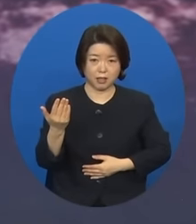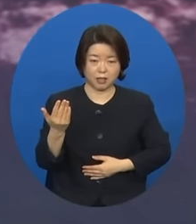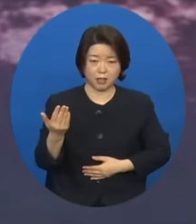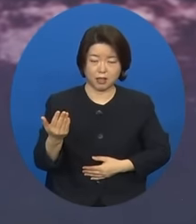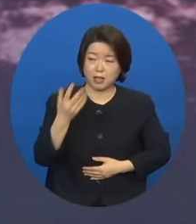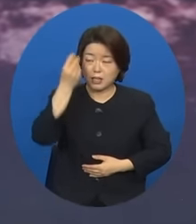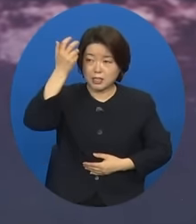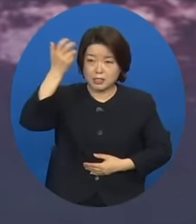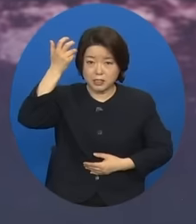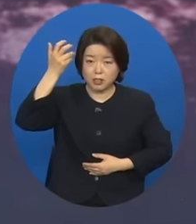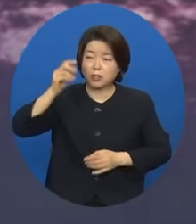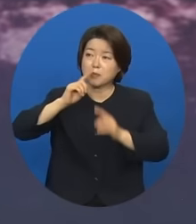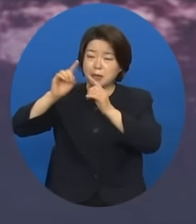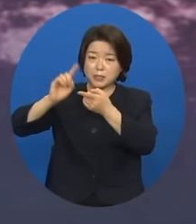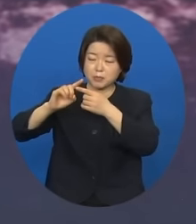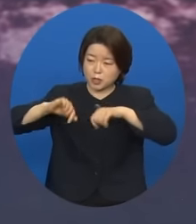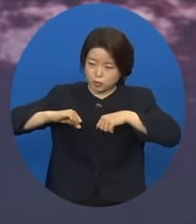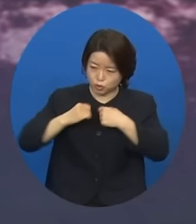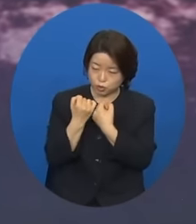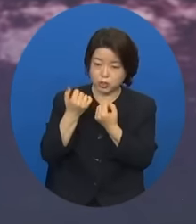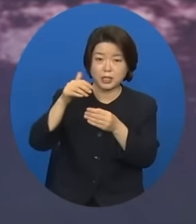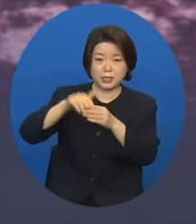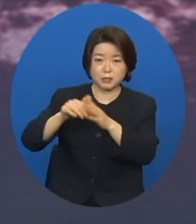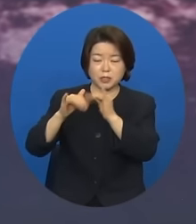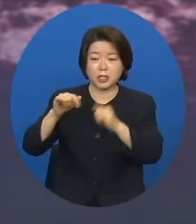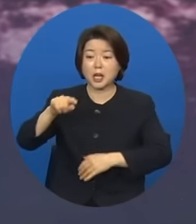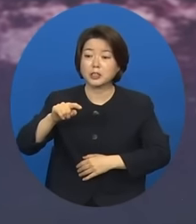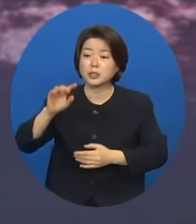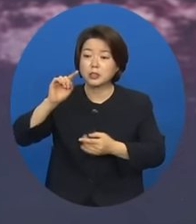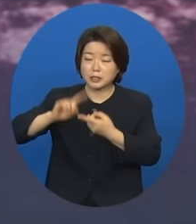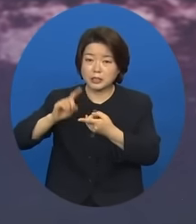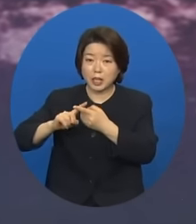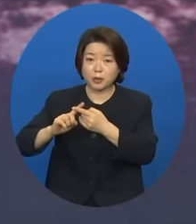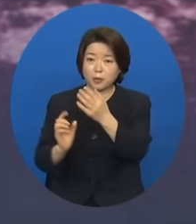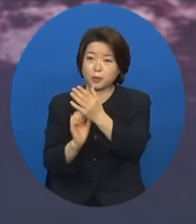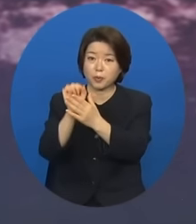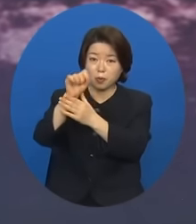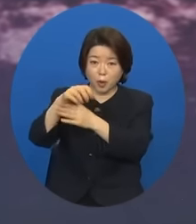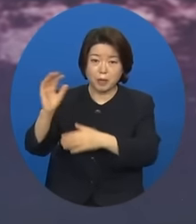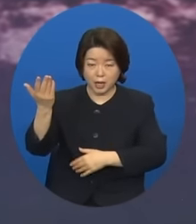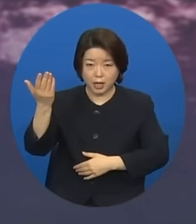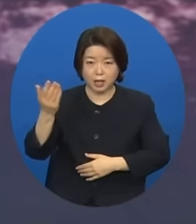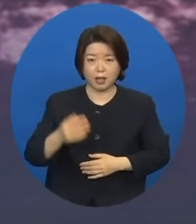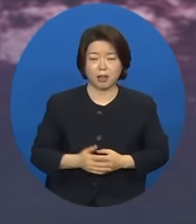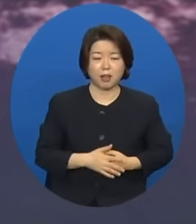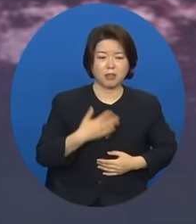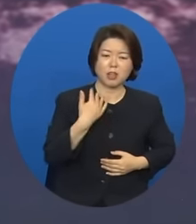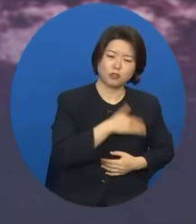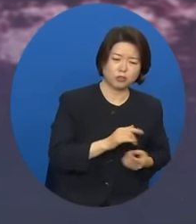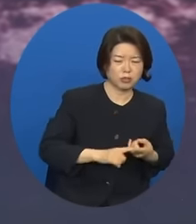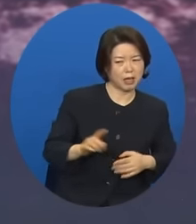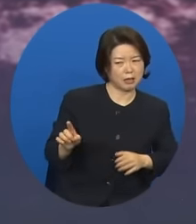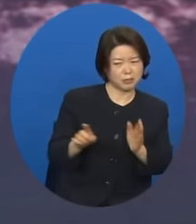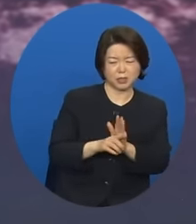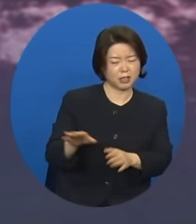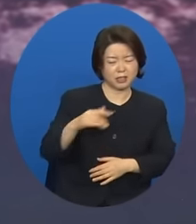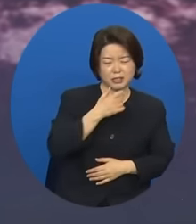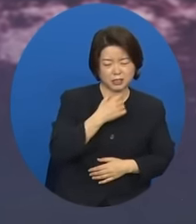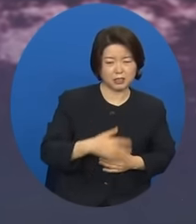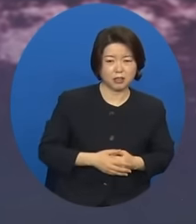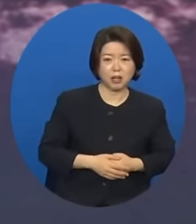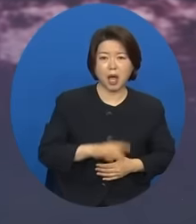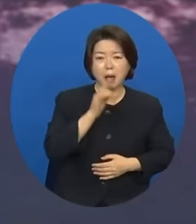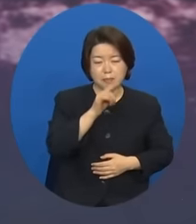말씀하신대로 순종하여서 심는 자는 그 성령의 열매를 맺고 그냥 내 육신에 따라서 아 안 믿어져 아 싫어